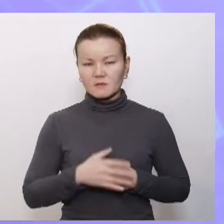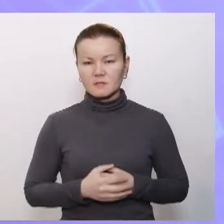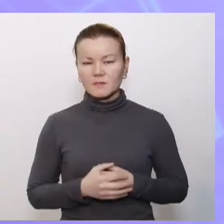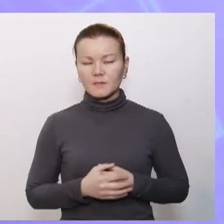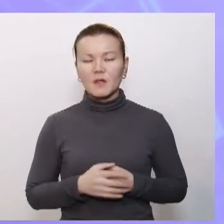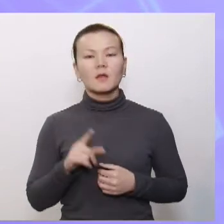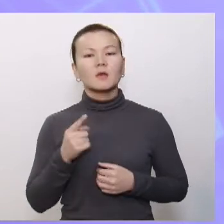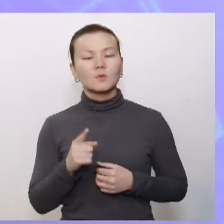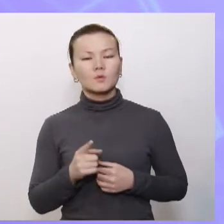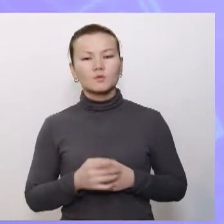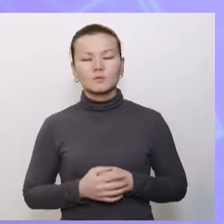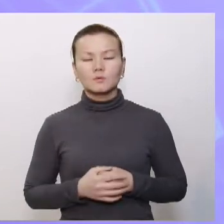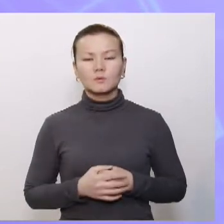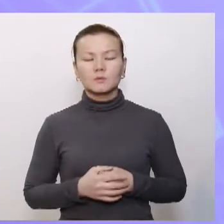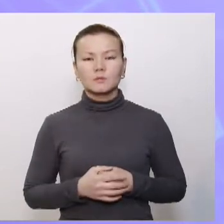Эмне үчүн?